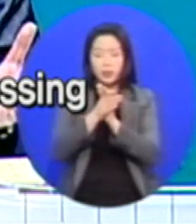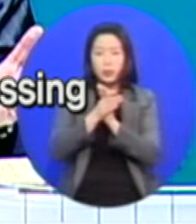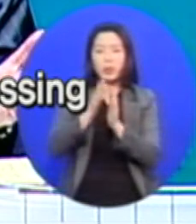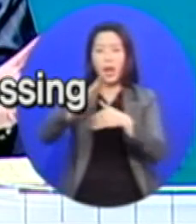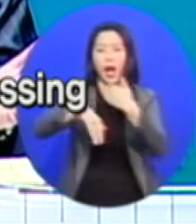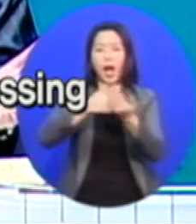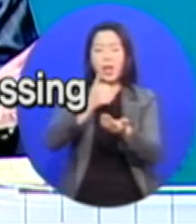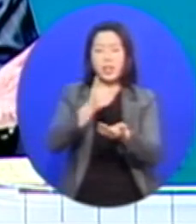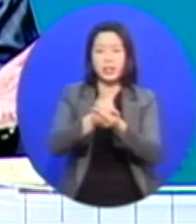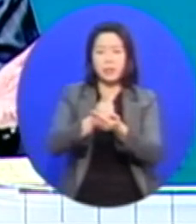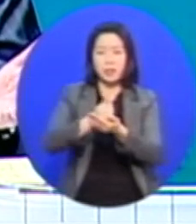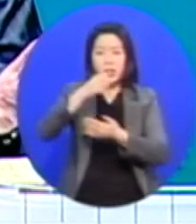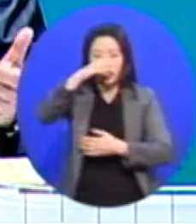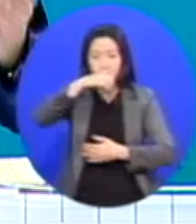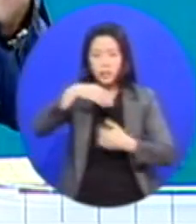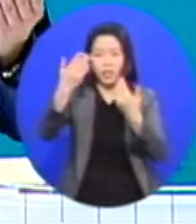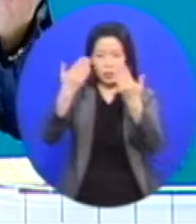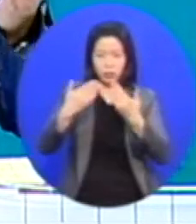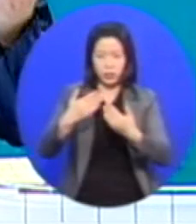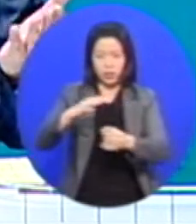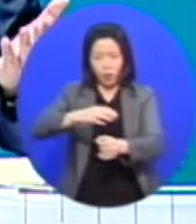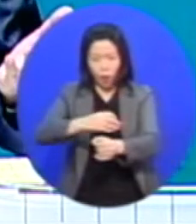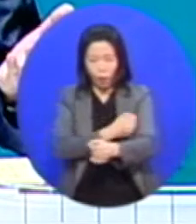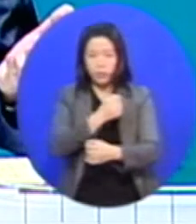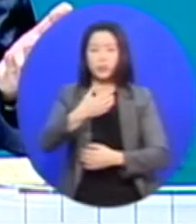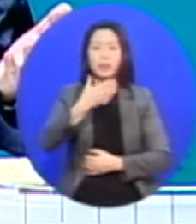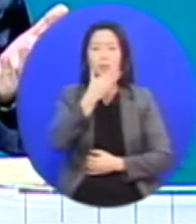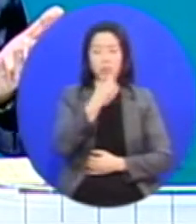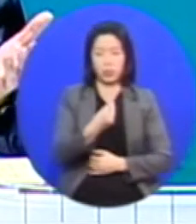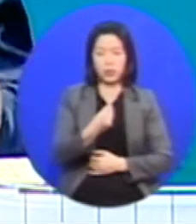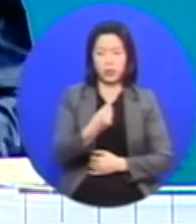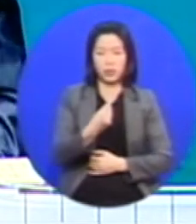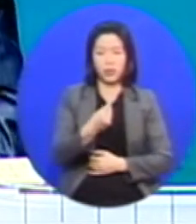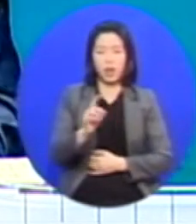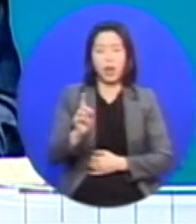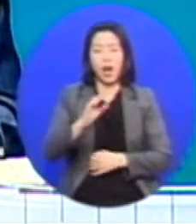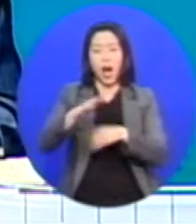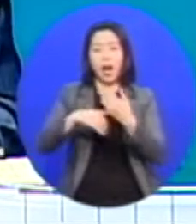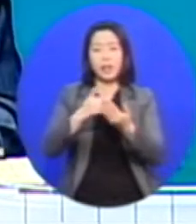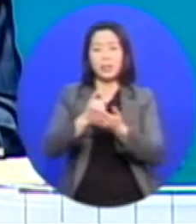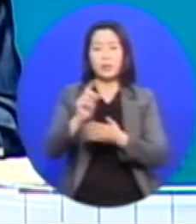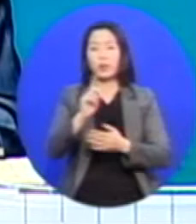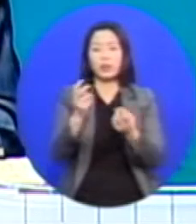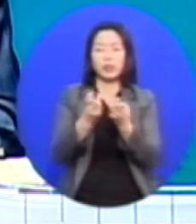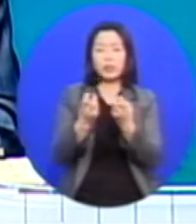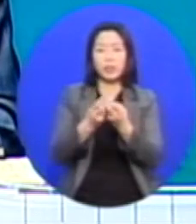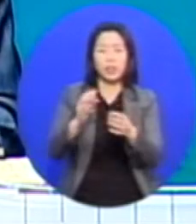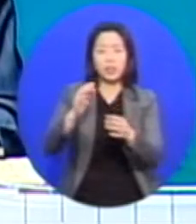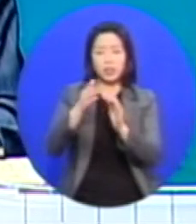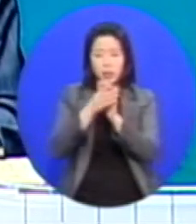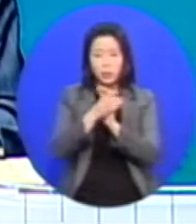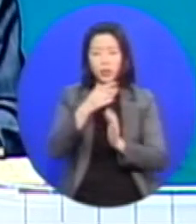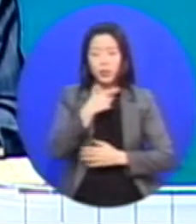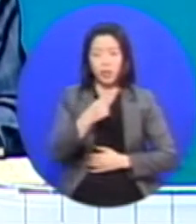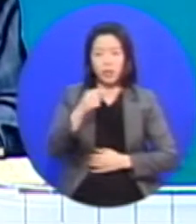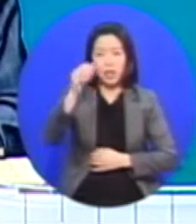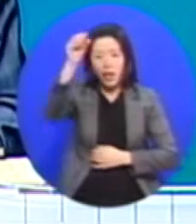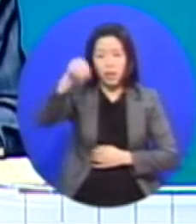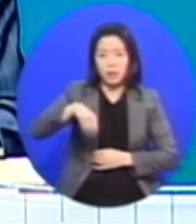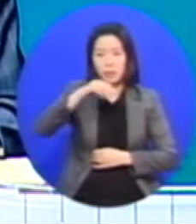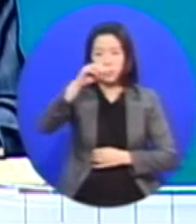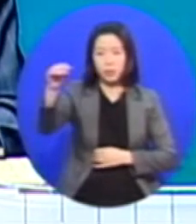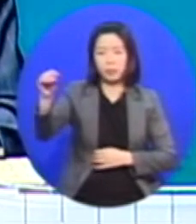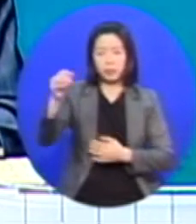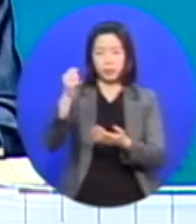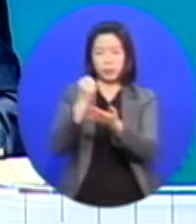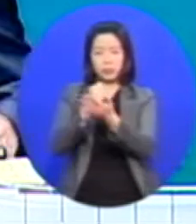축복이 에요 여러분 우리가 어떻게 기도할 수 있게 됐나요 예수님이 십자가에 못 박혀 죽으시고 피흘려 주셨기